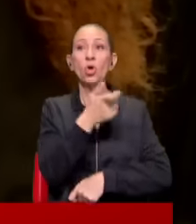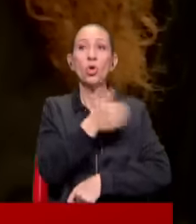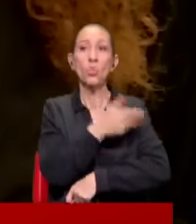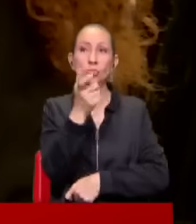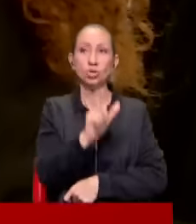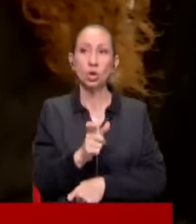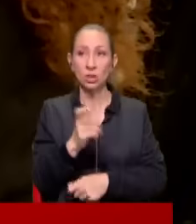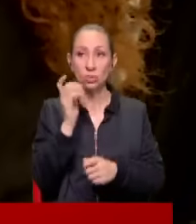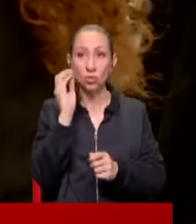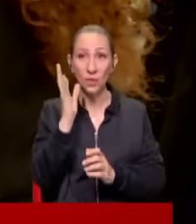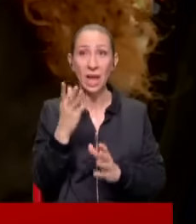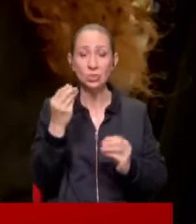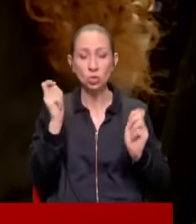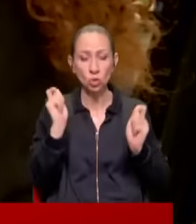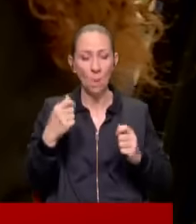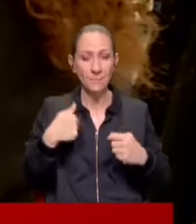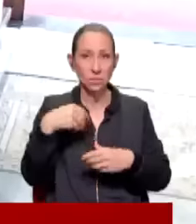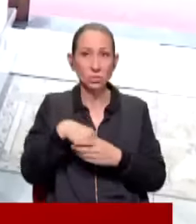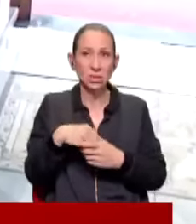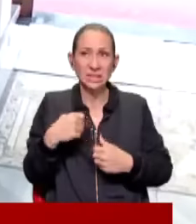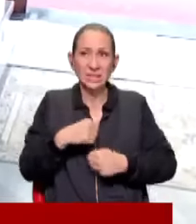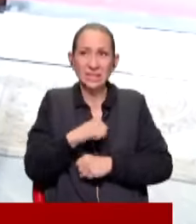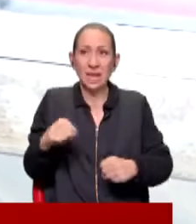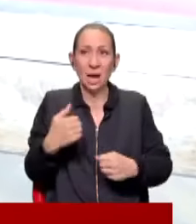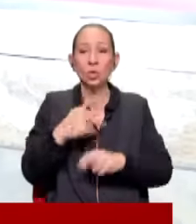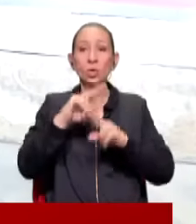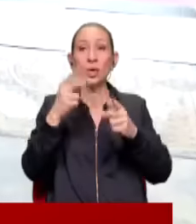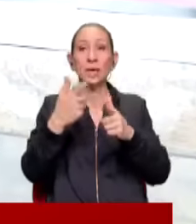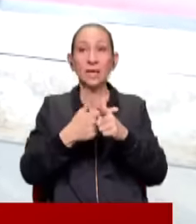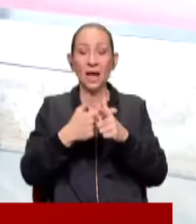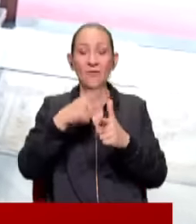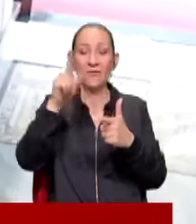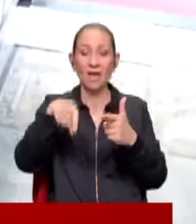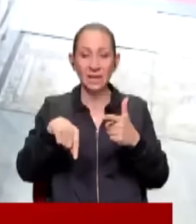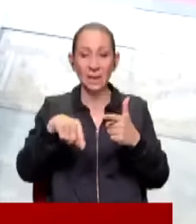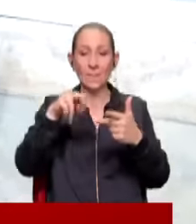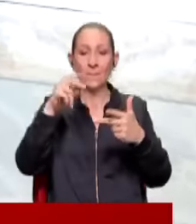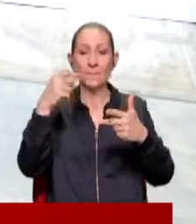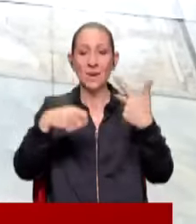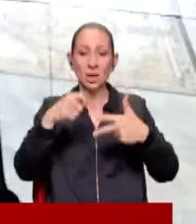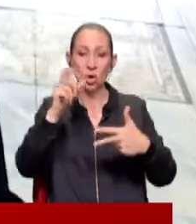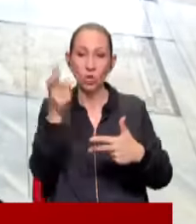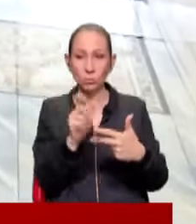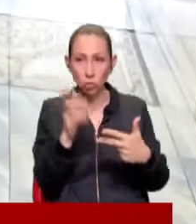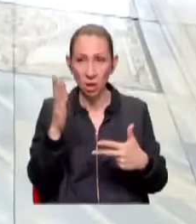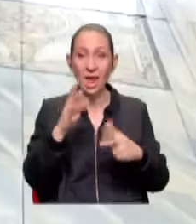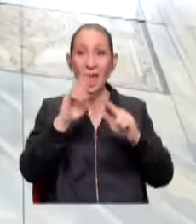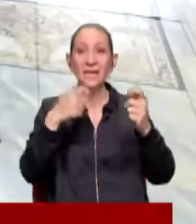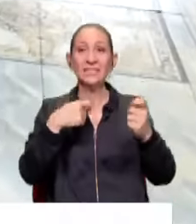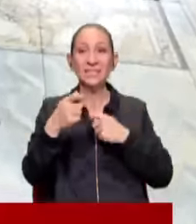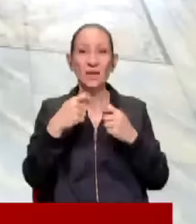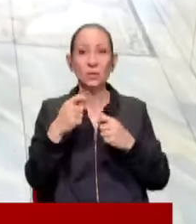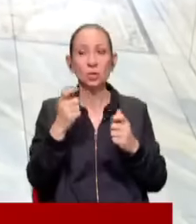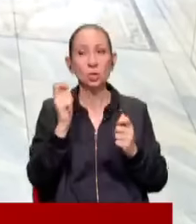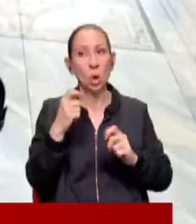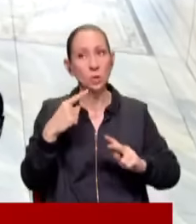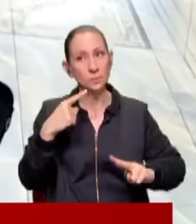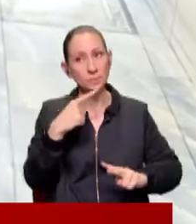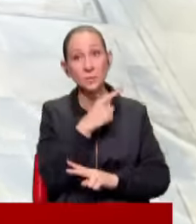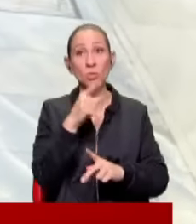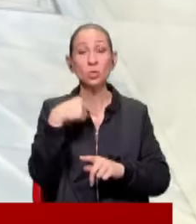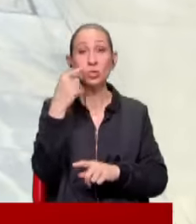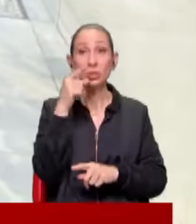olması en önemli zorlandığımız nokta bizim o. Dükkan kirası, vergiler, banka komisyonları esnafı çok zorluyor.